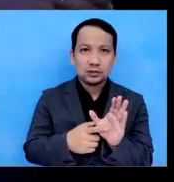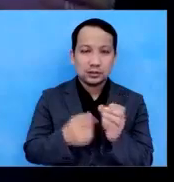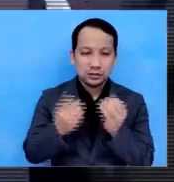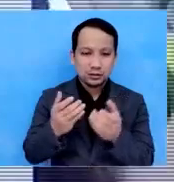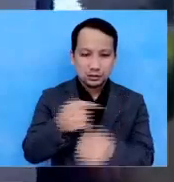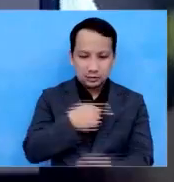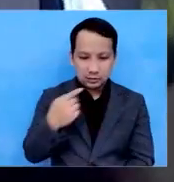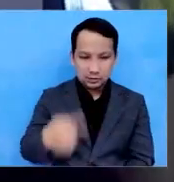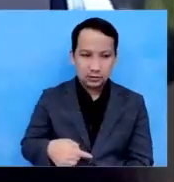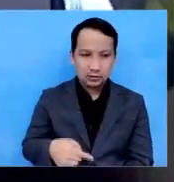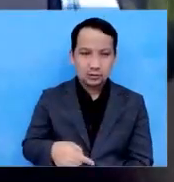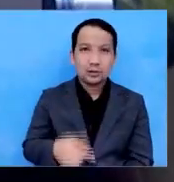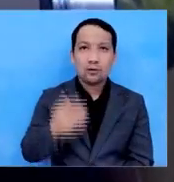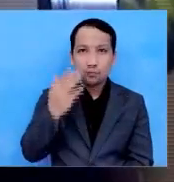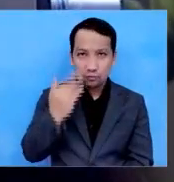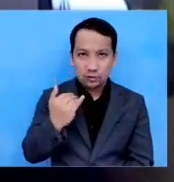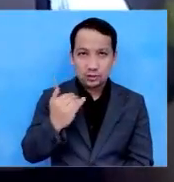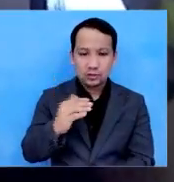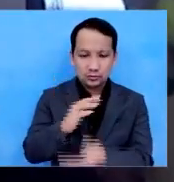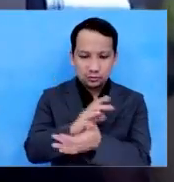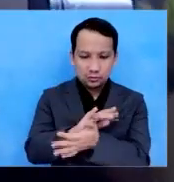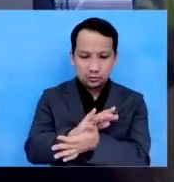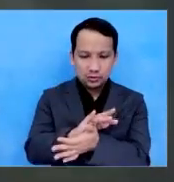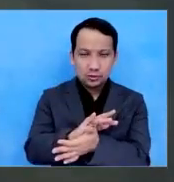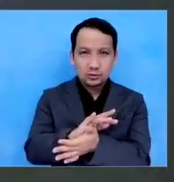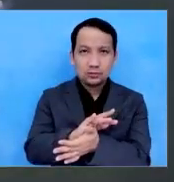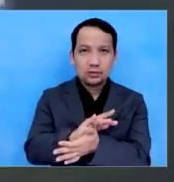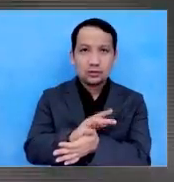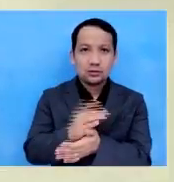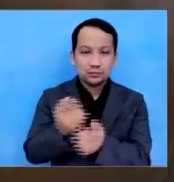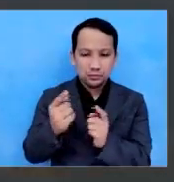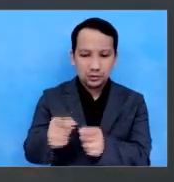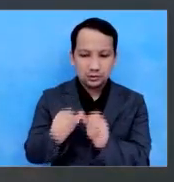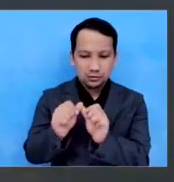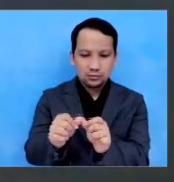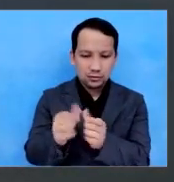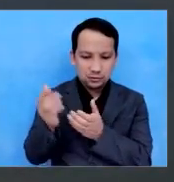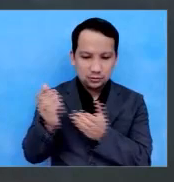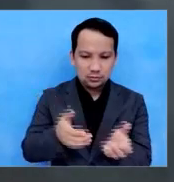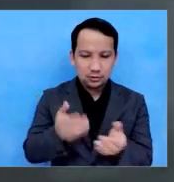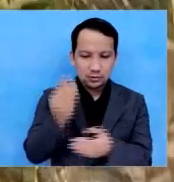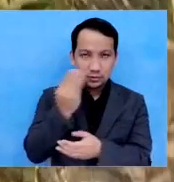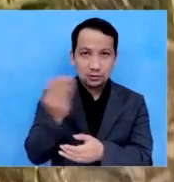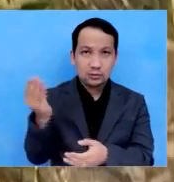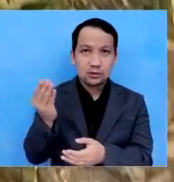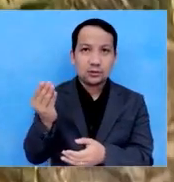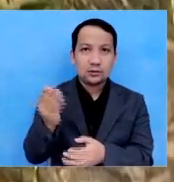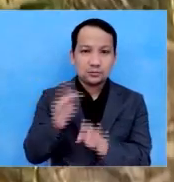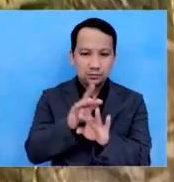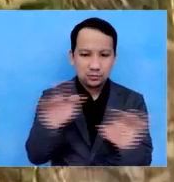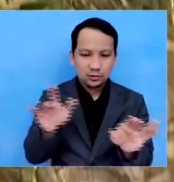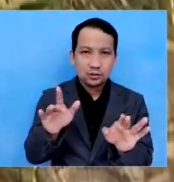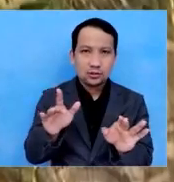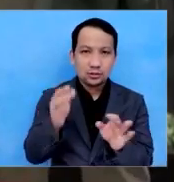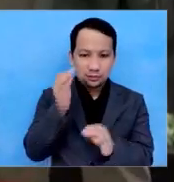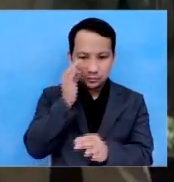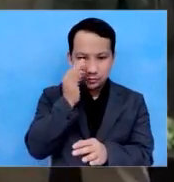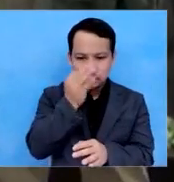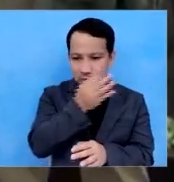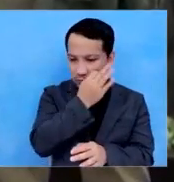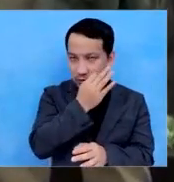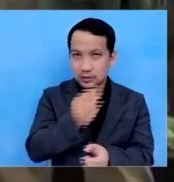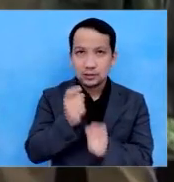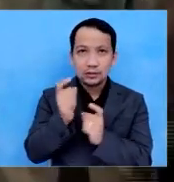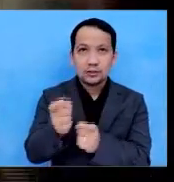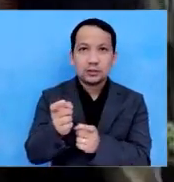Chinese dahil sa mahigpit na COVID-19 policy roon. Bit-bit na mga rallyista ang blankong papel at mga bulaklak na alay para sa kanilang